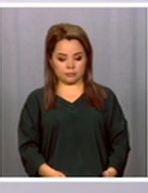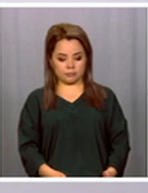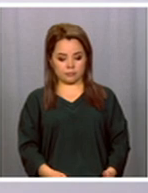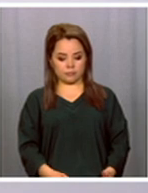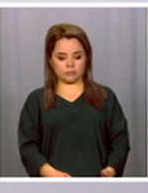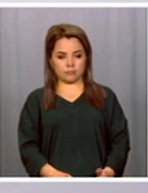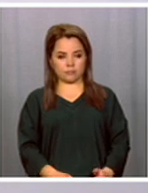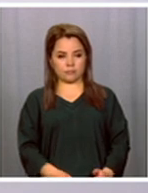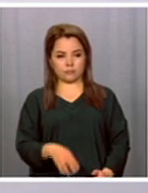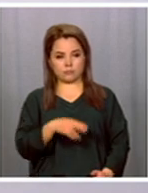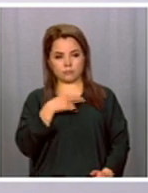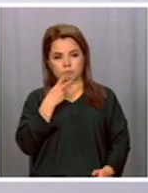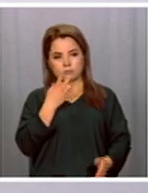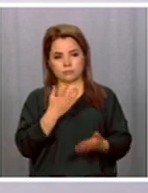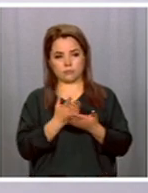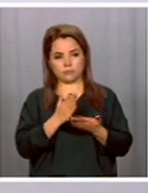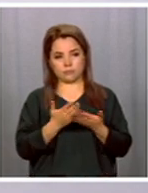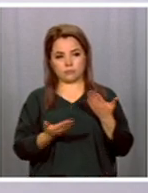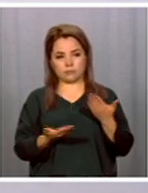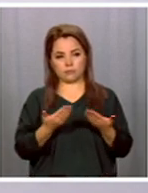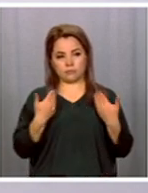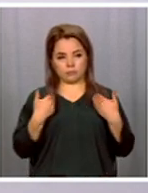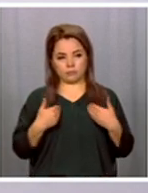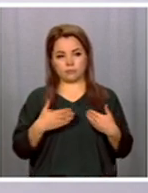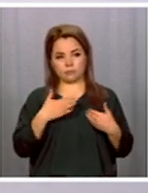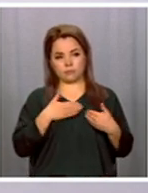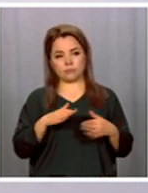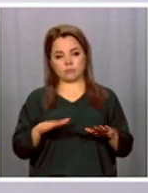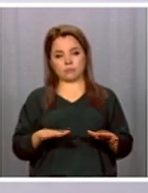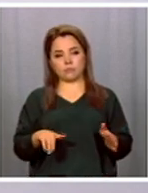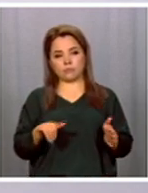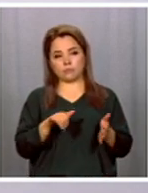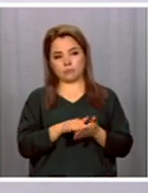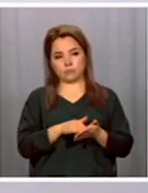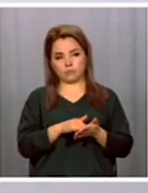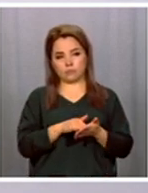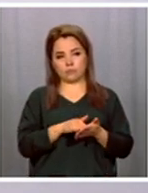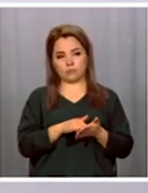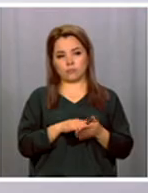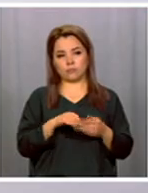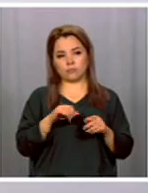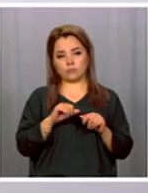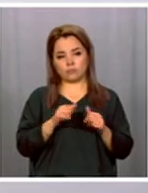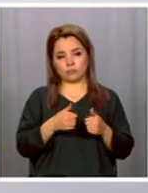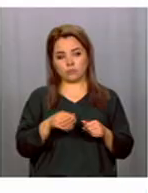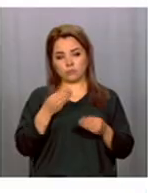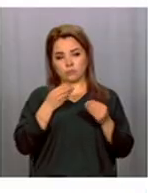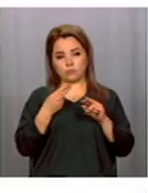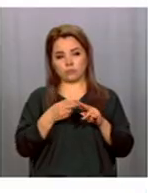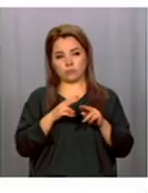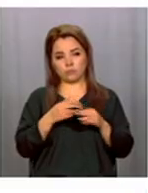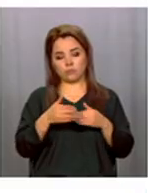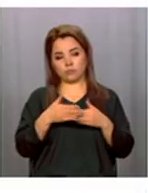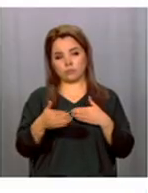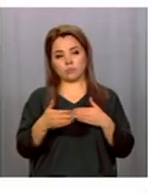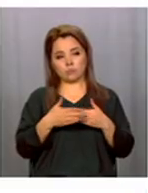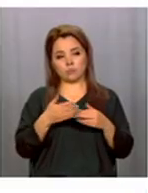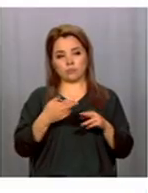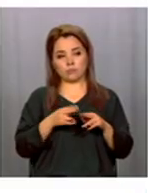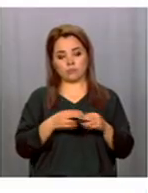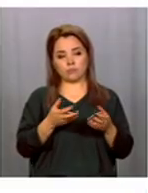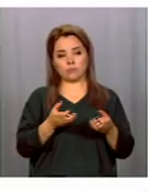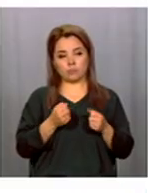аударатын сәт бар. Егер де біздің денеміздің орналасуын мына фокусқа жақындатып немесе алыстатқан сайын оның